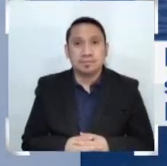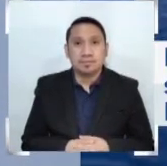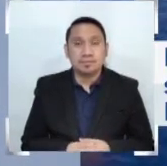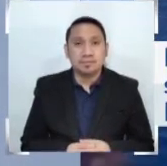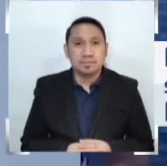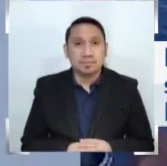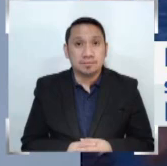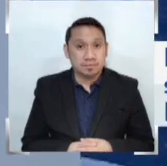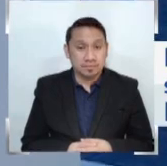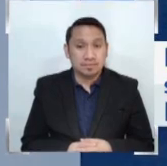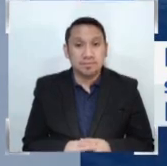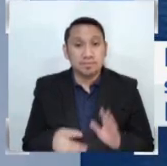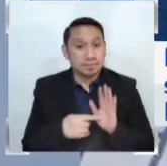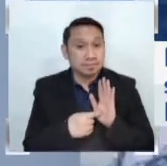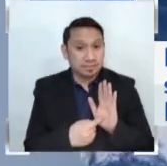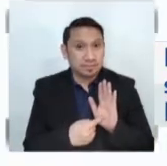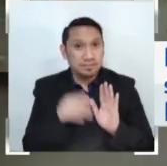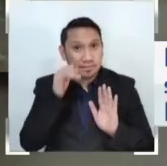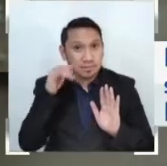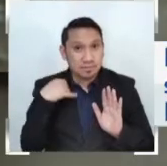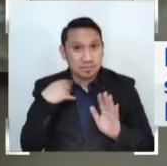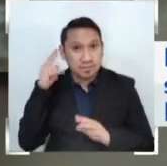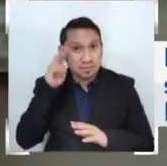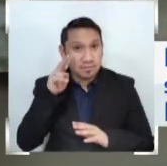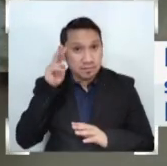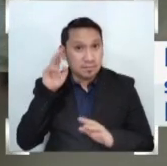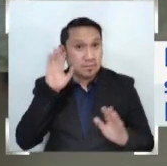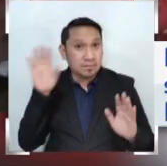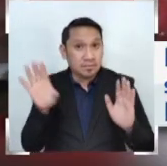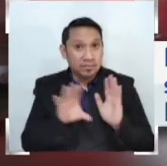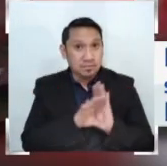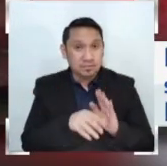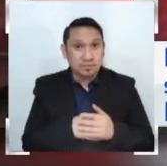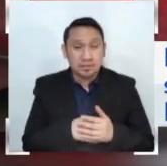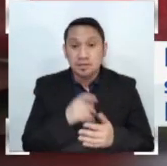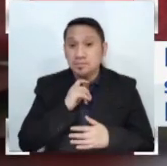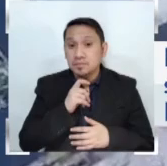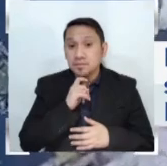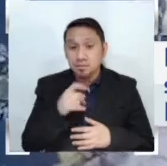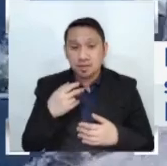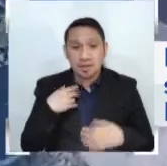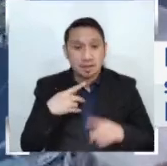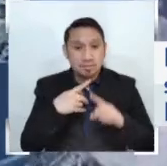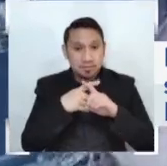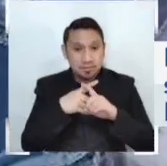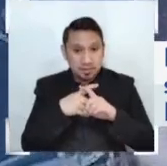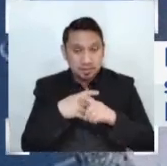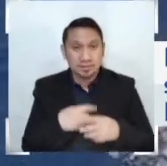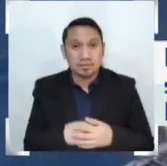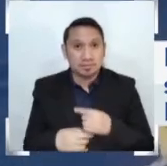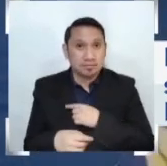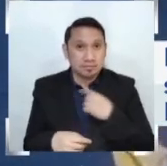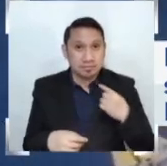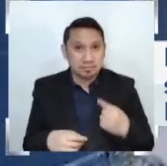Inilabas ng Philippine Coast Guard kahapon ang video at litratong ito ng mga debris na may Chinese markings na nakuha ng mga mangingisda